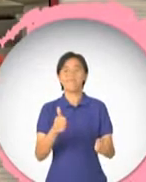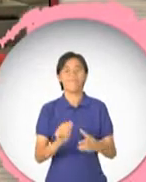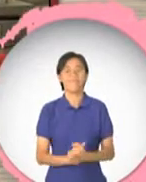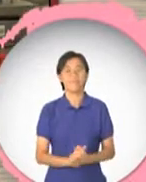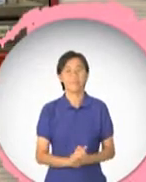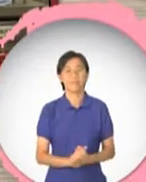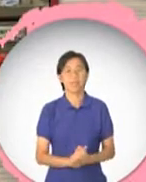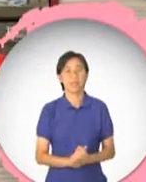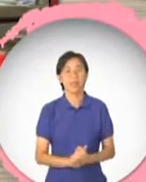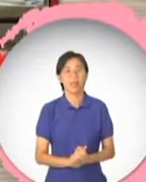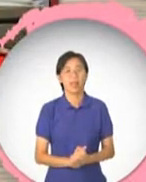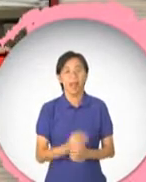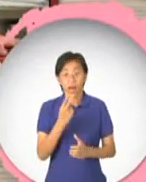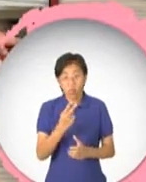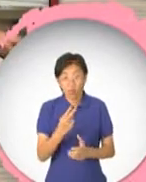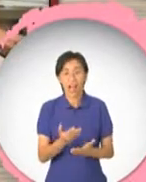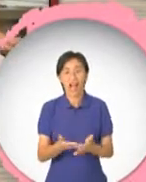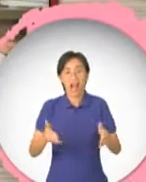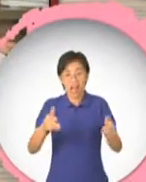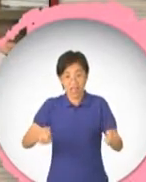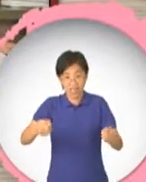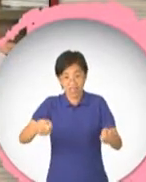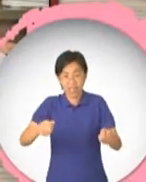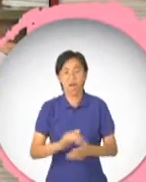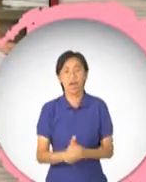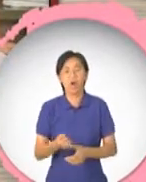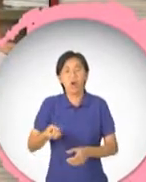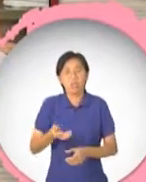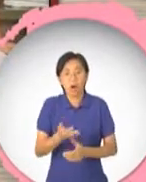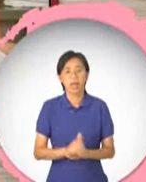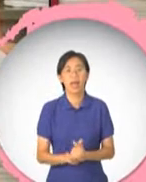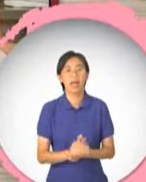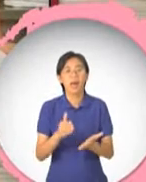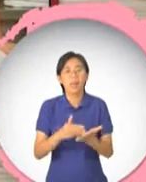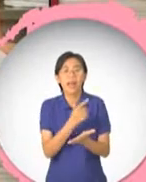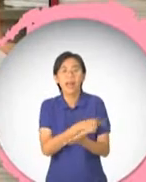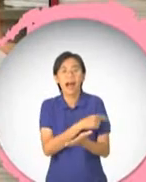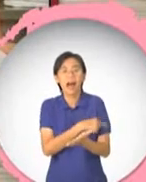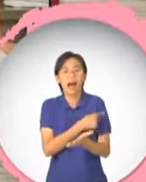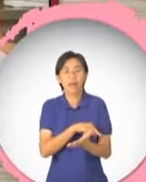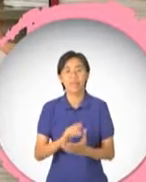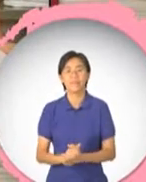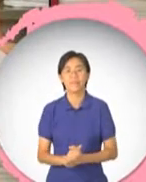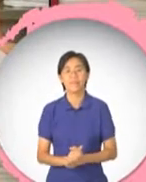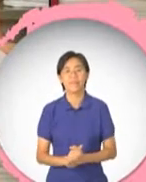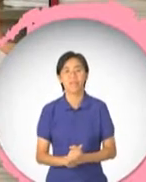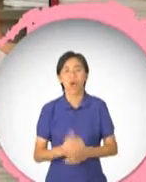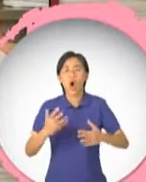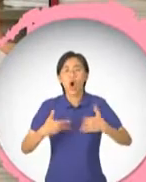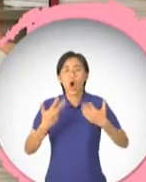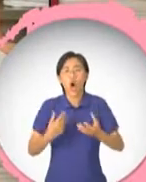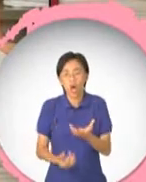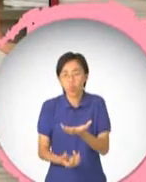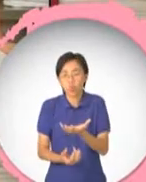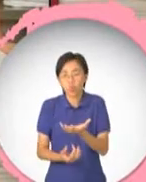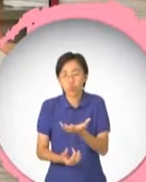ครับ ค่ะแต่ว่าเราจะมาดูน้ำมันก่อนนะคะน้ำมันก็มาจากเนยขาวสำหรับทอดเมื่อกี้นี้นะคะมาใช้ความร้อนไฟอ่อนหรือไฟกลางจน